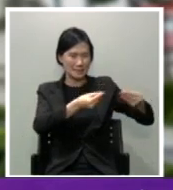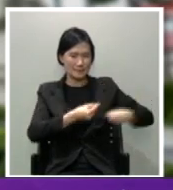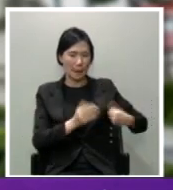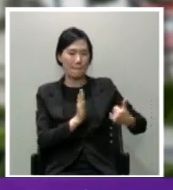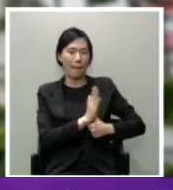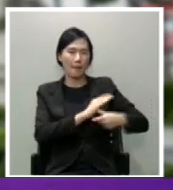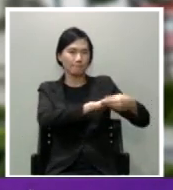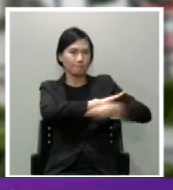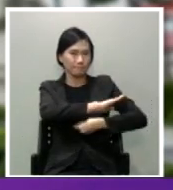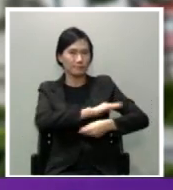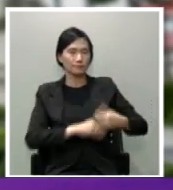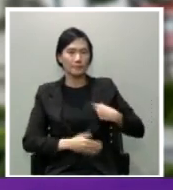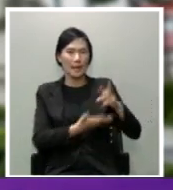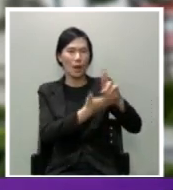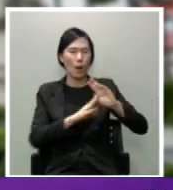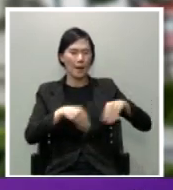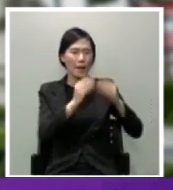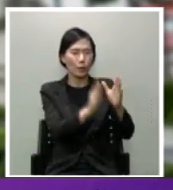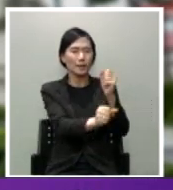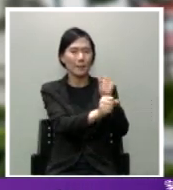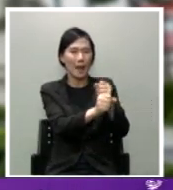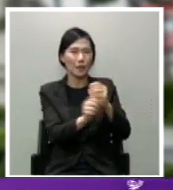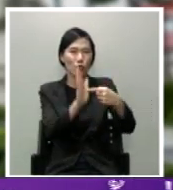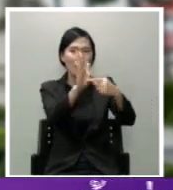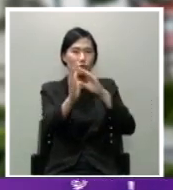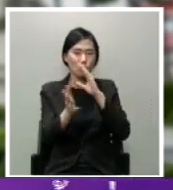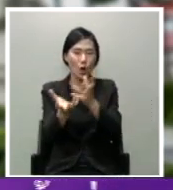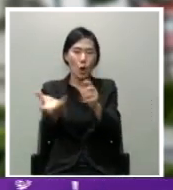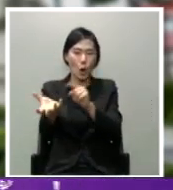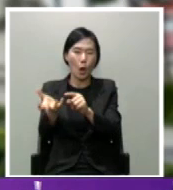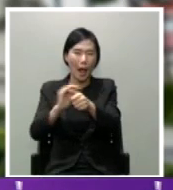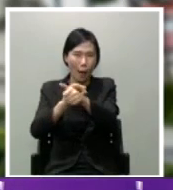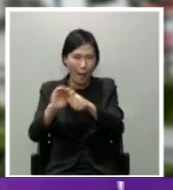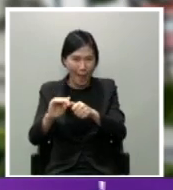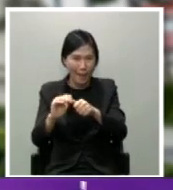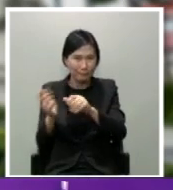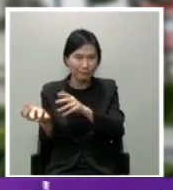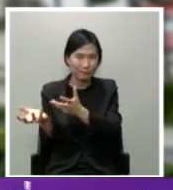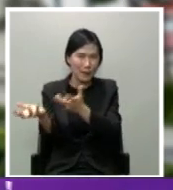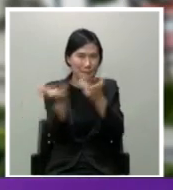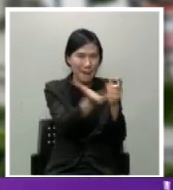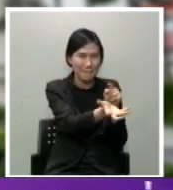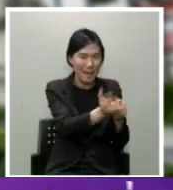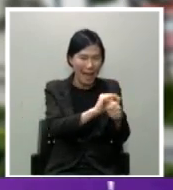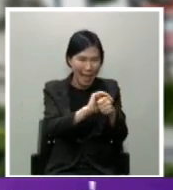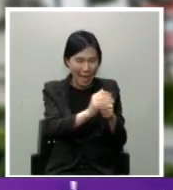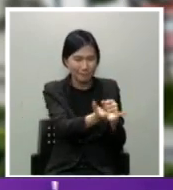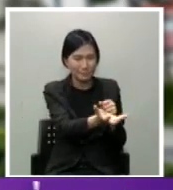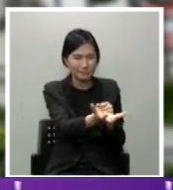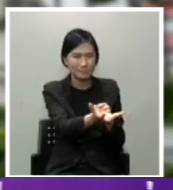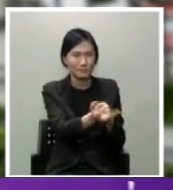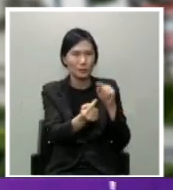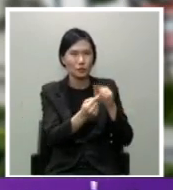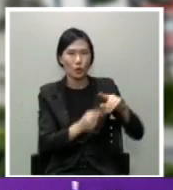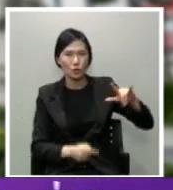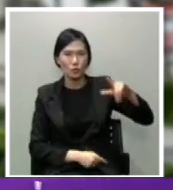ที่สมมติว่าใครเอาสินค้าหนีจากต่างประเทศเข้ามาผ่านด่านศุลกากรที่สุวรรณภู